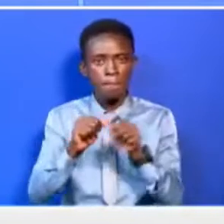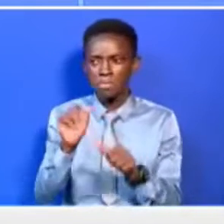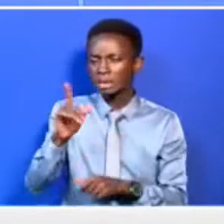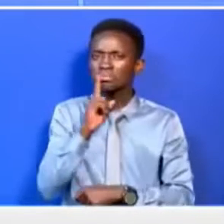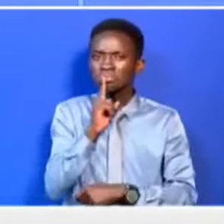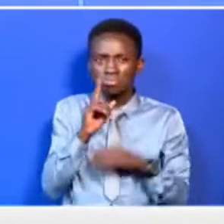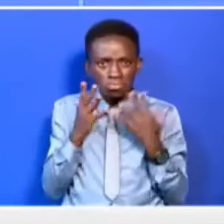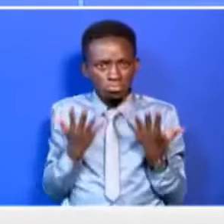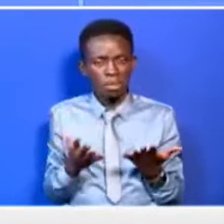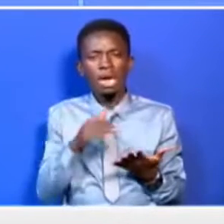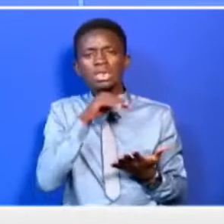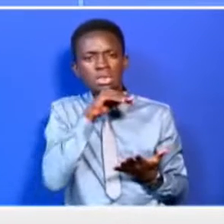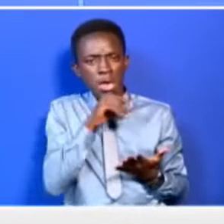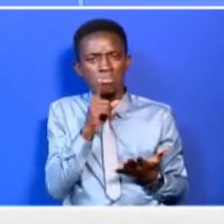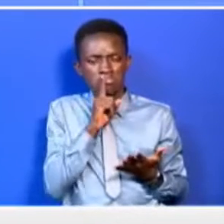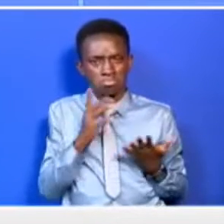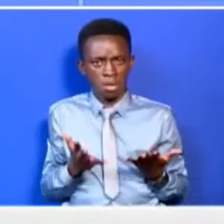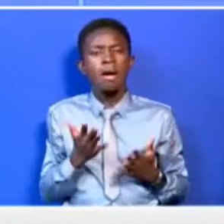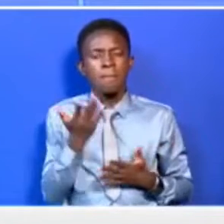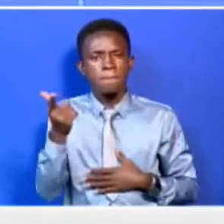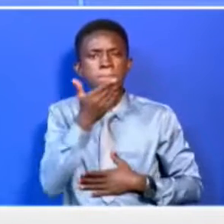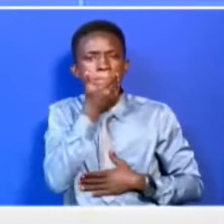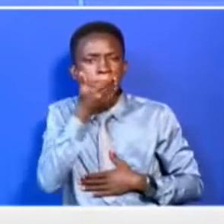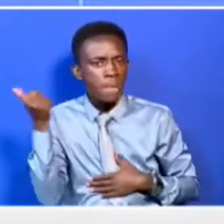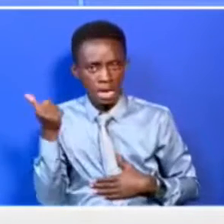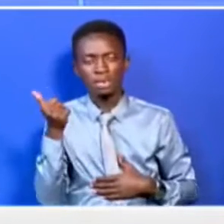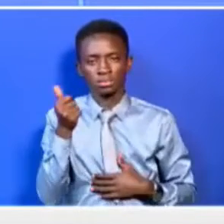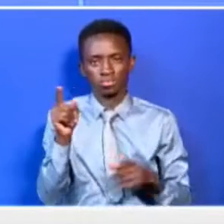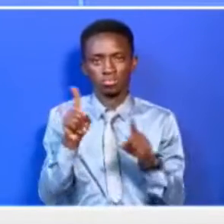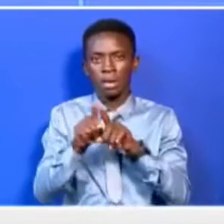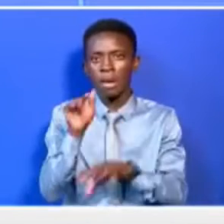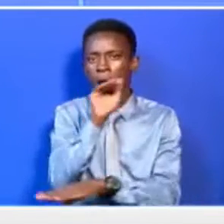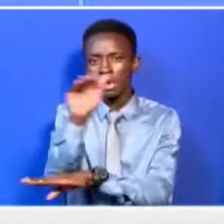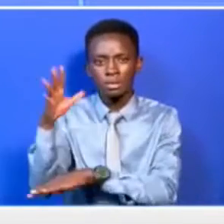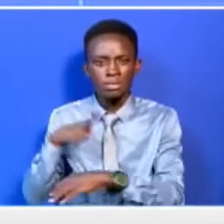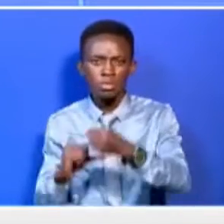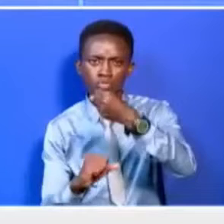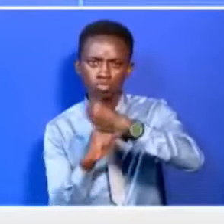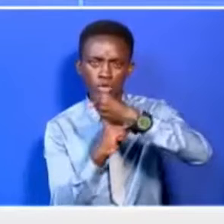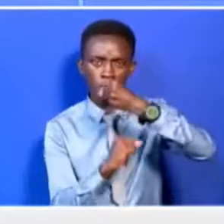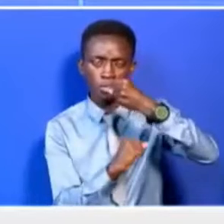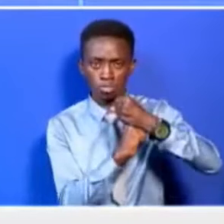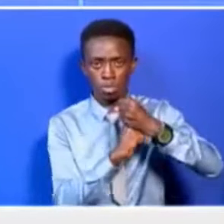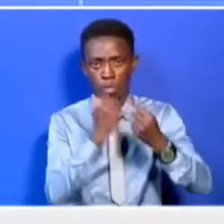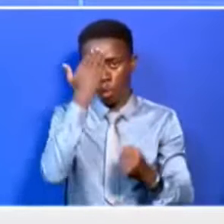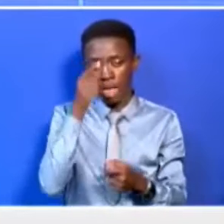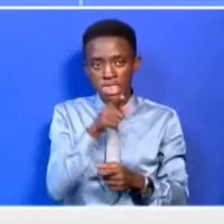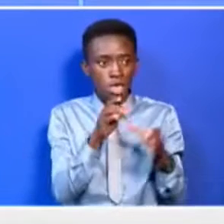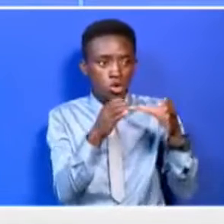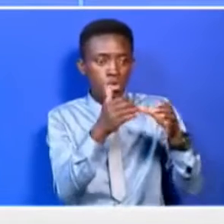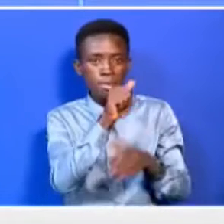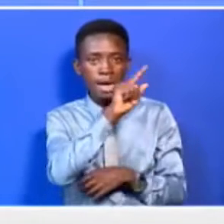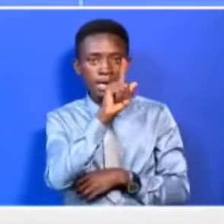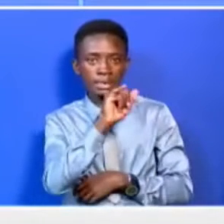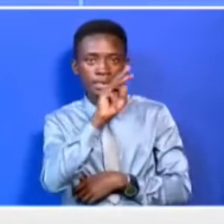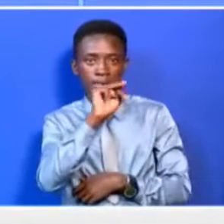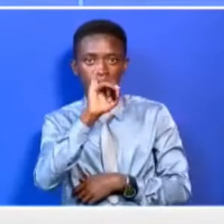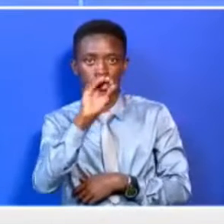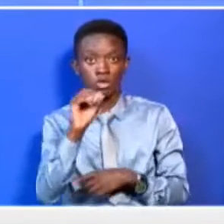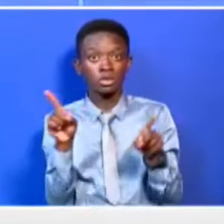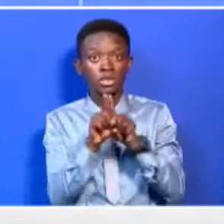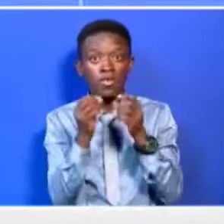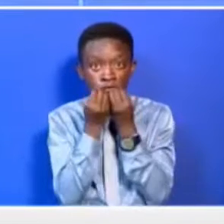Wakenya kwa urais. Odinga ameendelea kwa rai uungwaji mkono akizidi kunadi wimbo Azimio la Umoja. Chris Sambu atakuwa